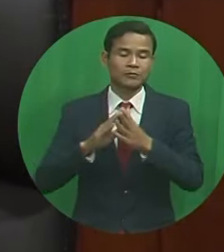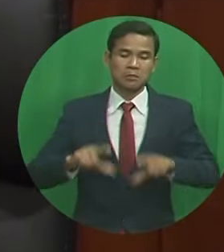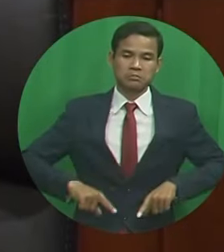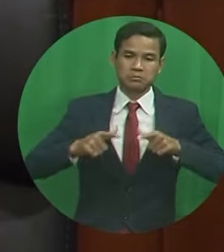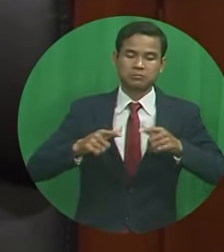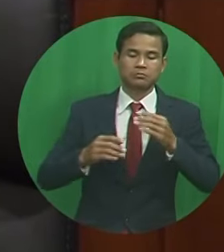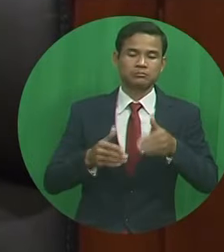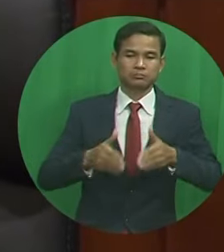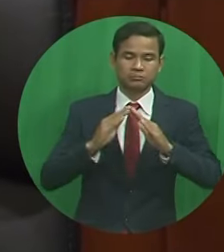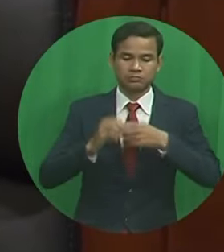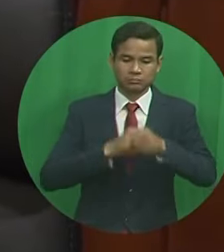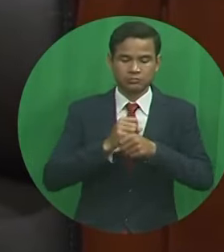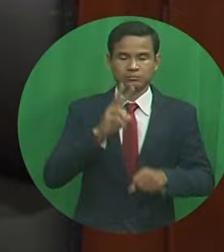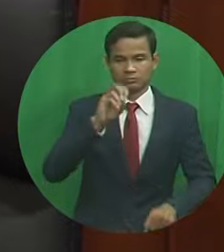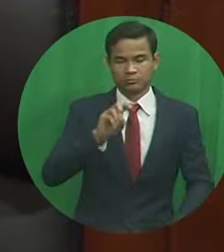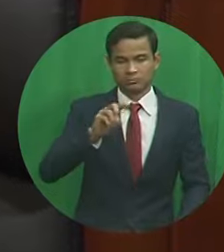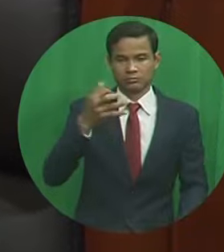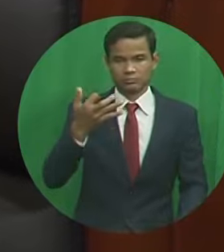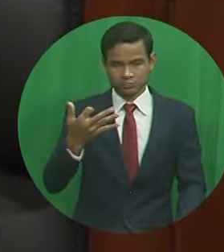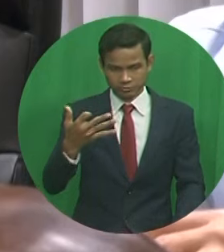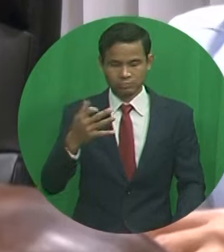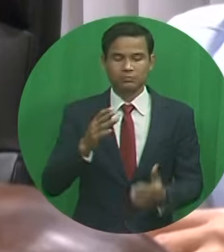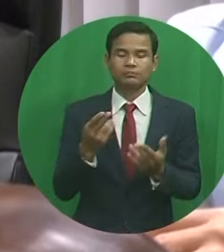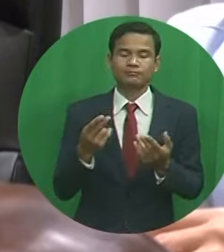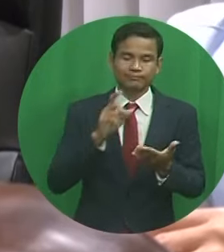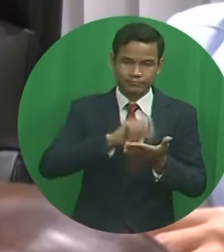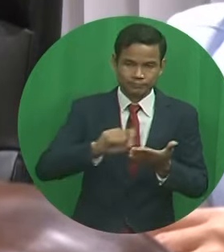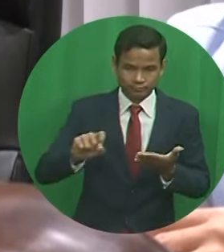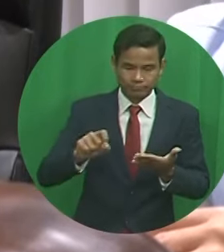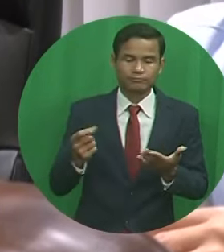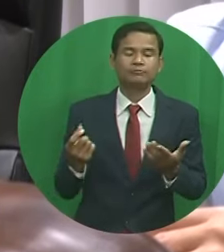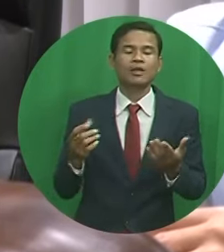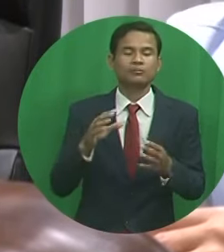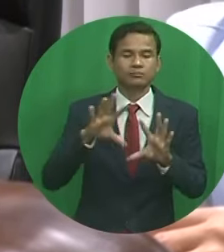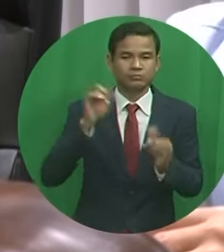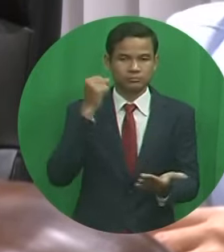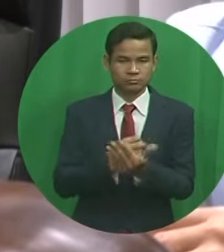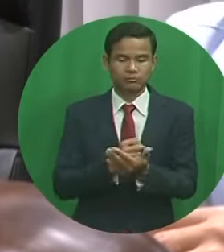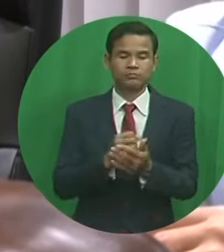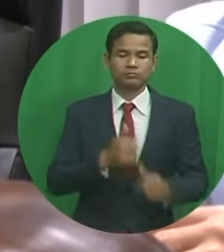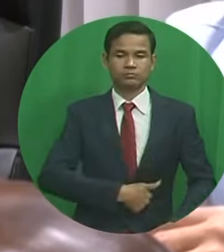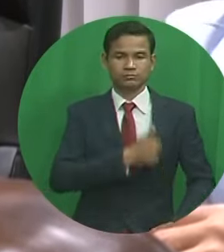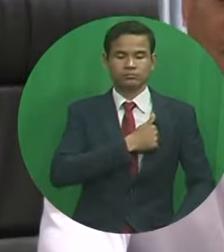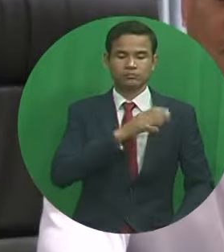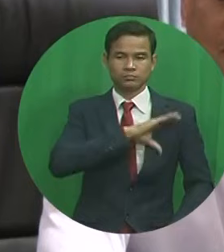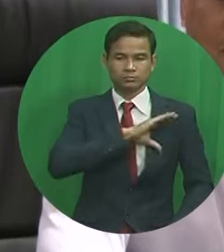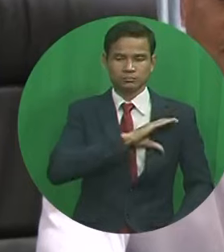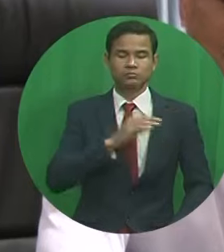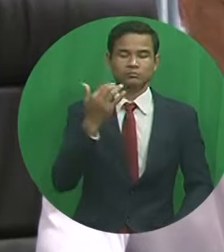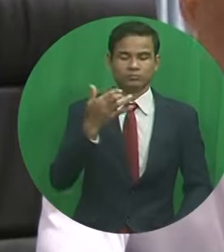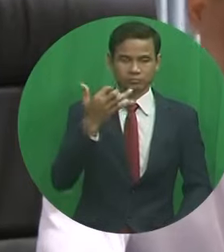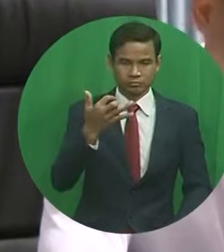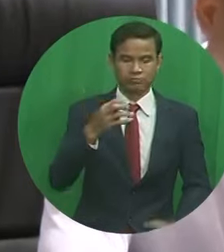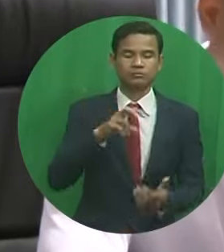ងកាលពីឆ្នាំ2018ហើយត្រូវបានចុះបញ្ជីការនៅក្រសួងមហាផ្ទៃថ្ងៃទី7ខែកុម្ភៈឆ្នាំ